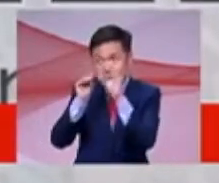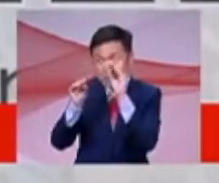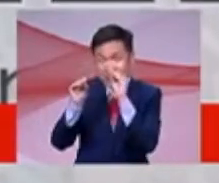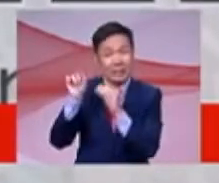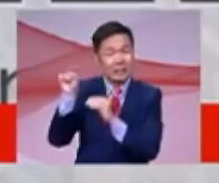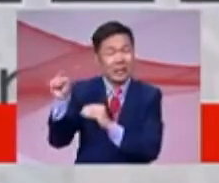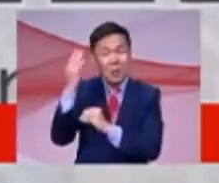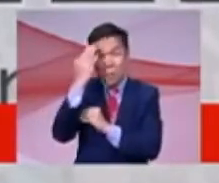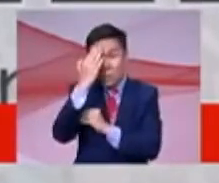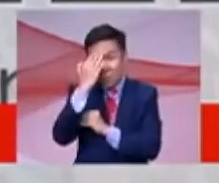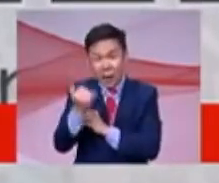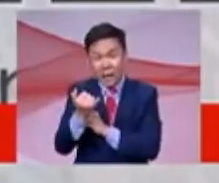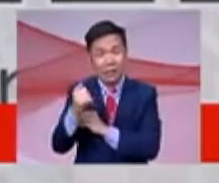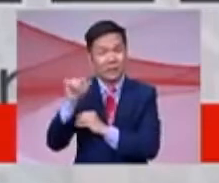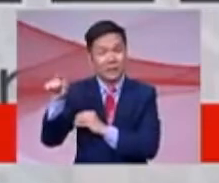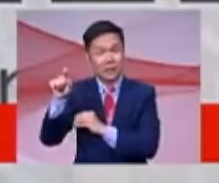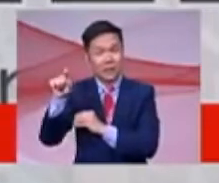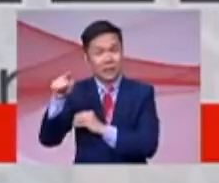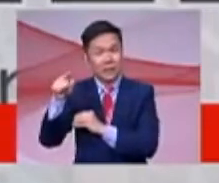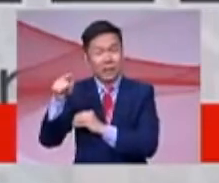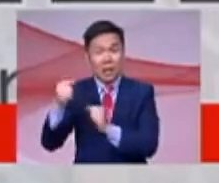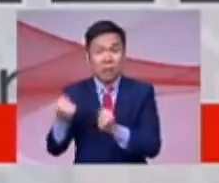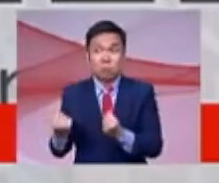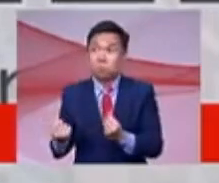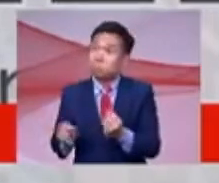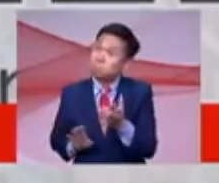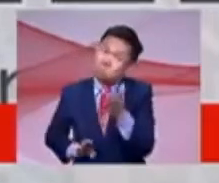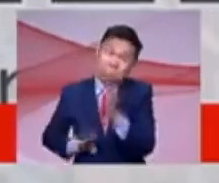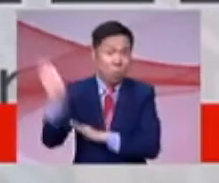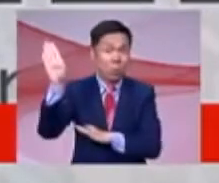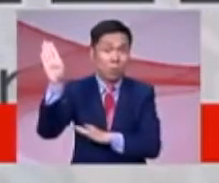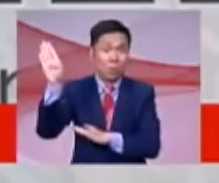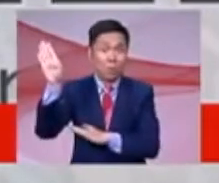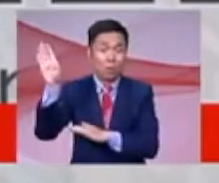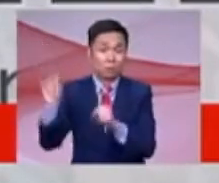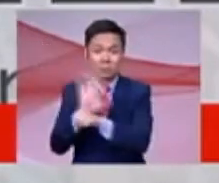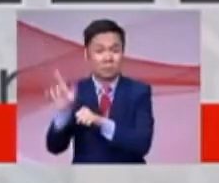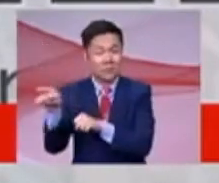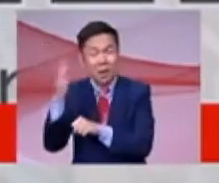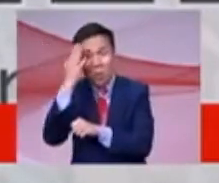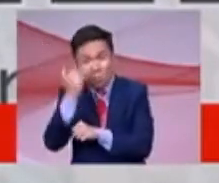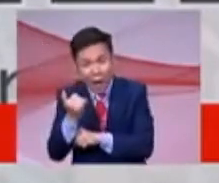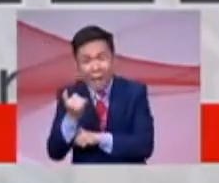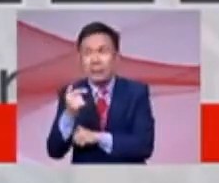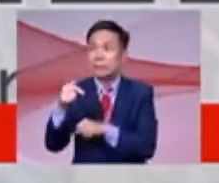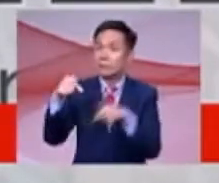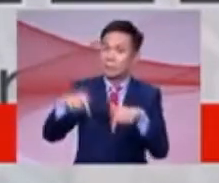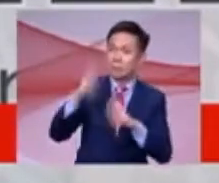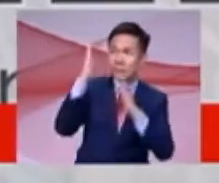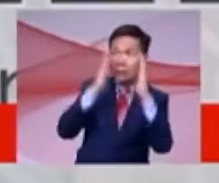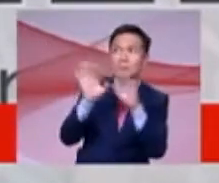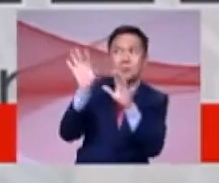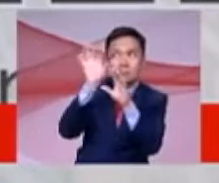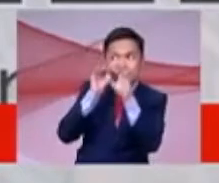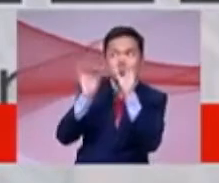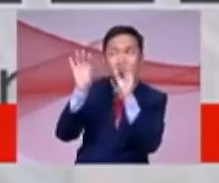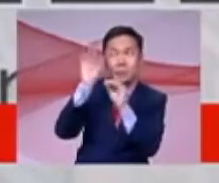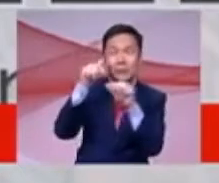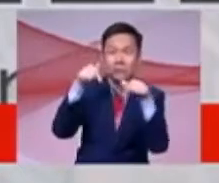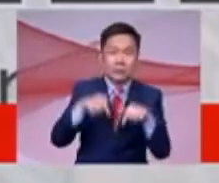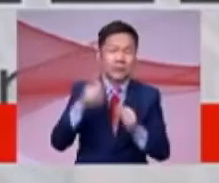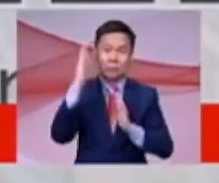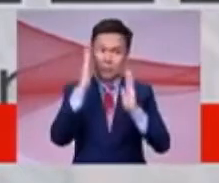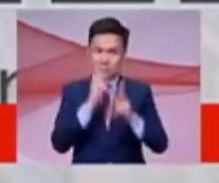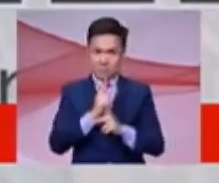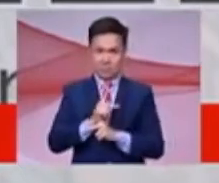telah menjurus kepada tsunami di negara India. Apakah boleh kita belajar dan elakkan tsunami di